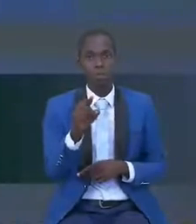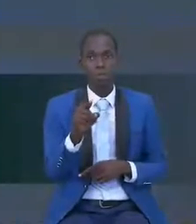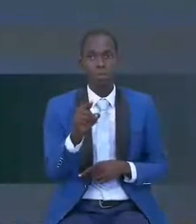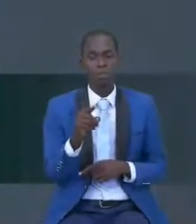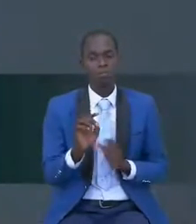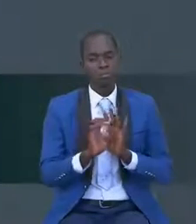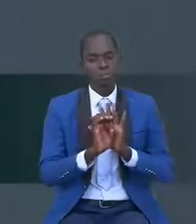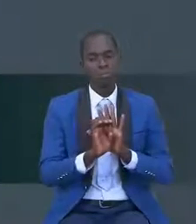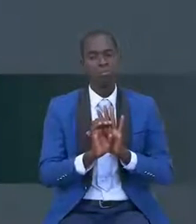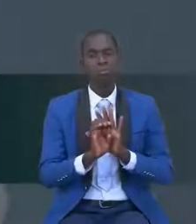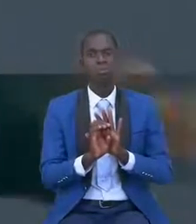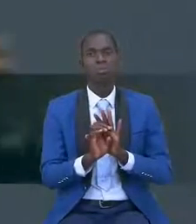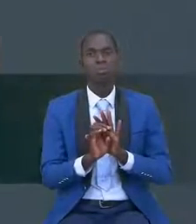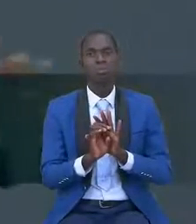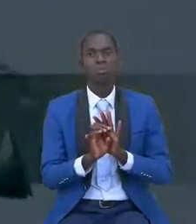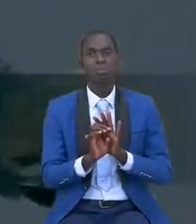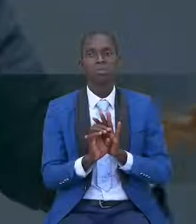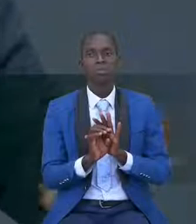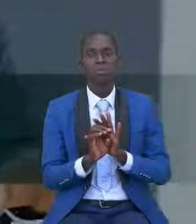par exemple,